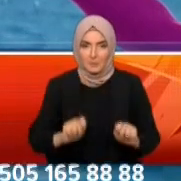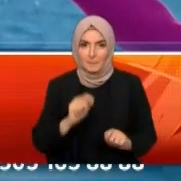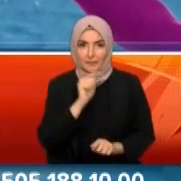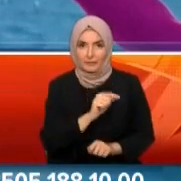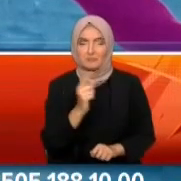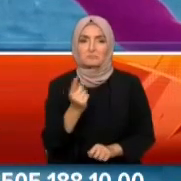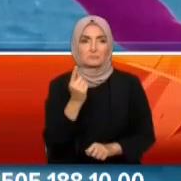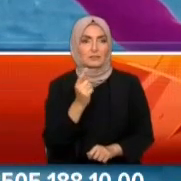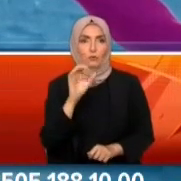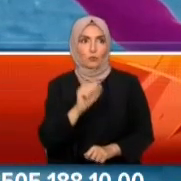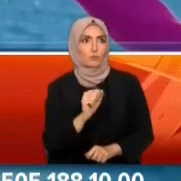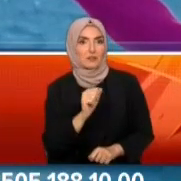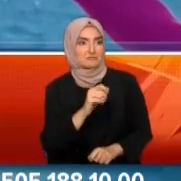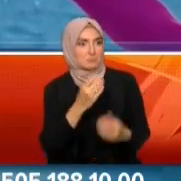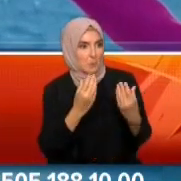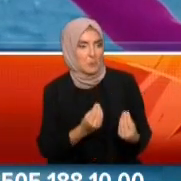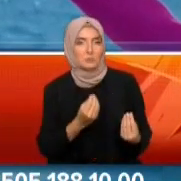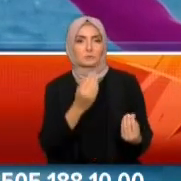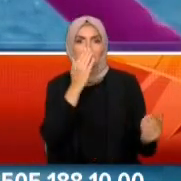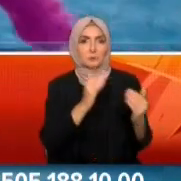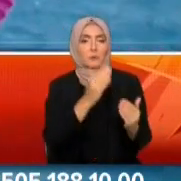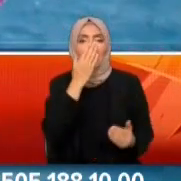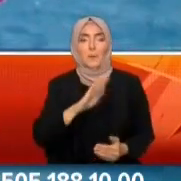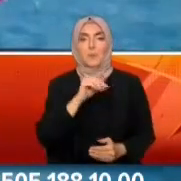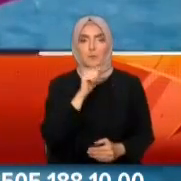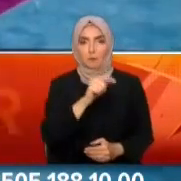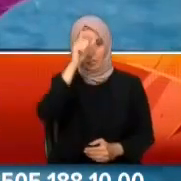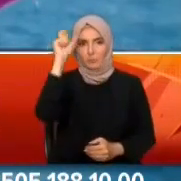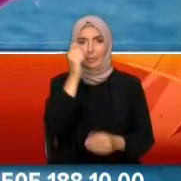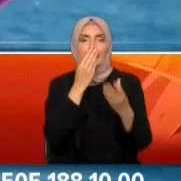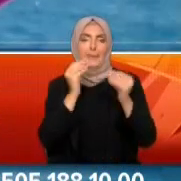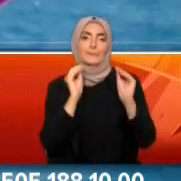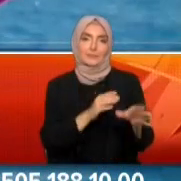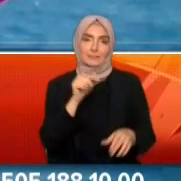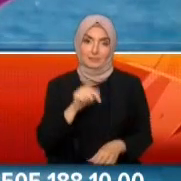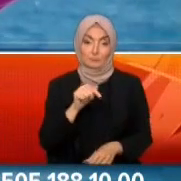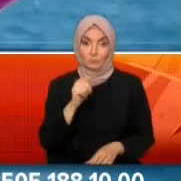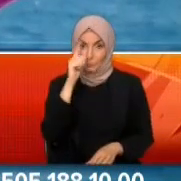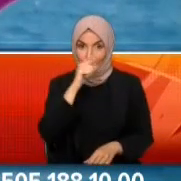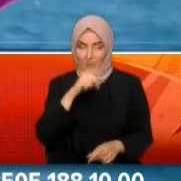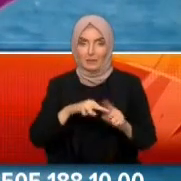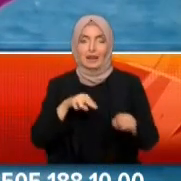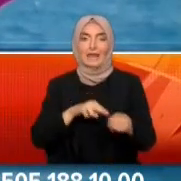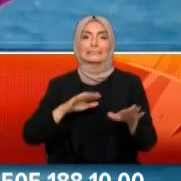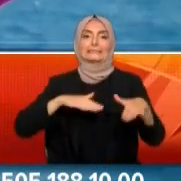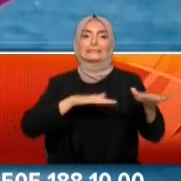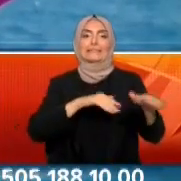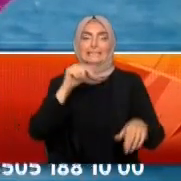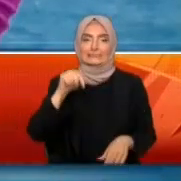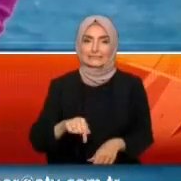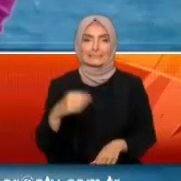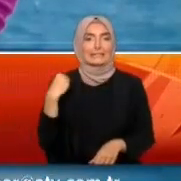tepki gösterdi. Bununla da yetinmedi. Akdeniz'de yeni bir NAVTEX ilan etti. Mesele Başkan Erdoğan'ın da